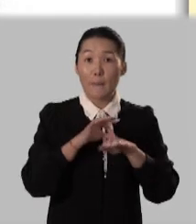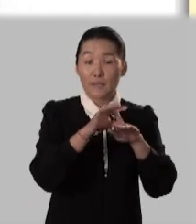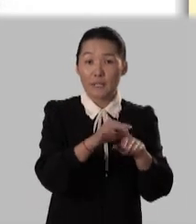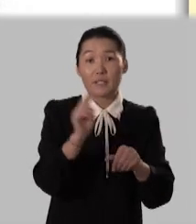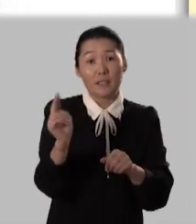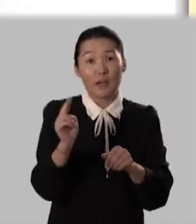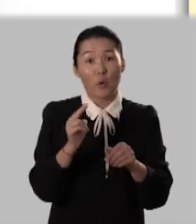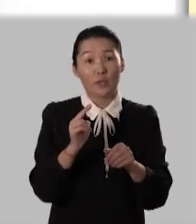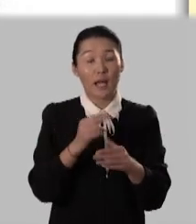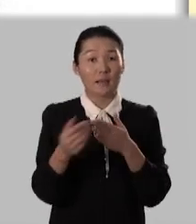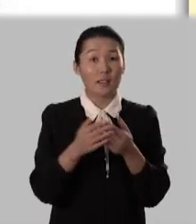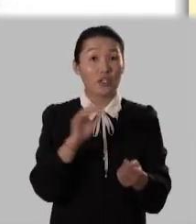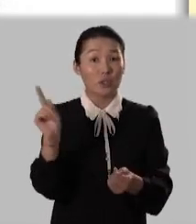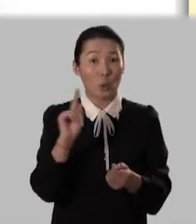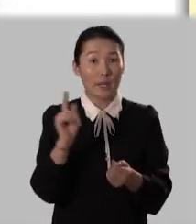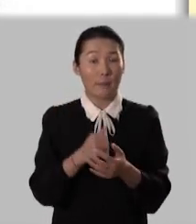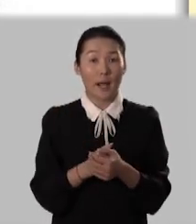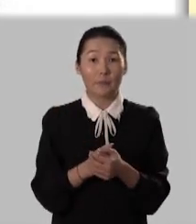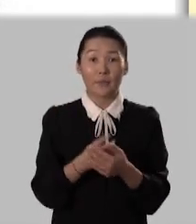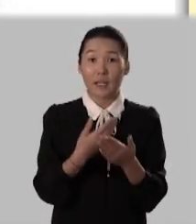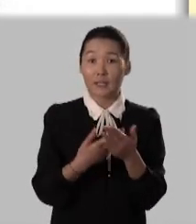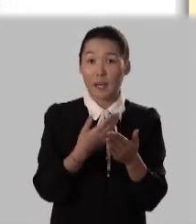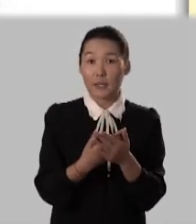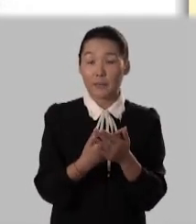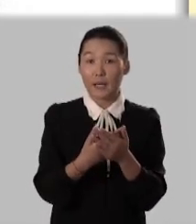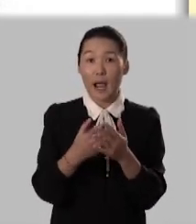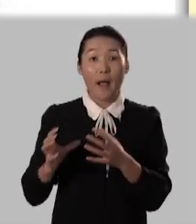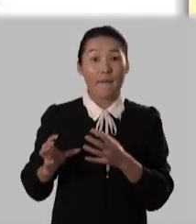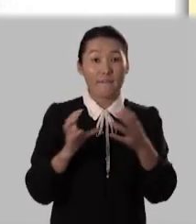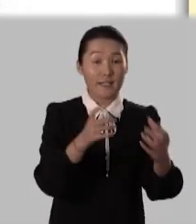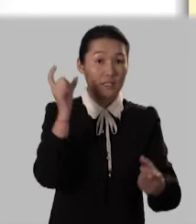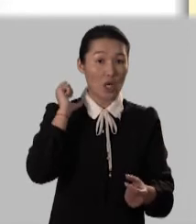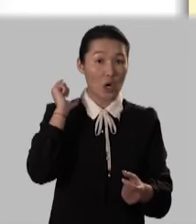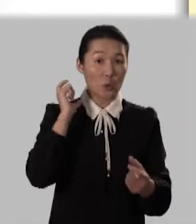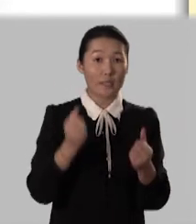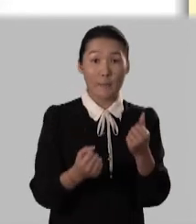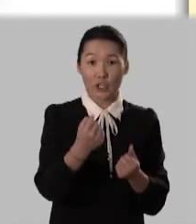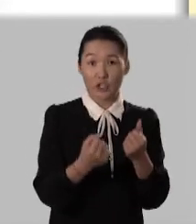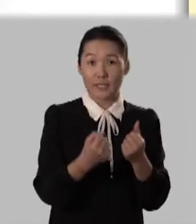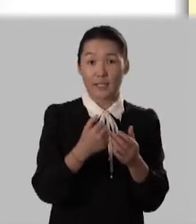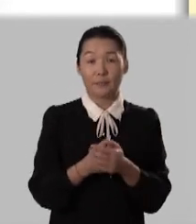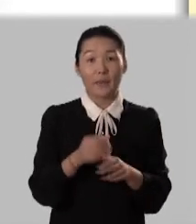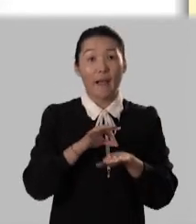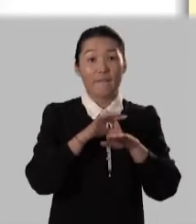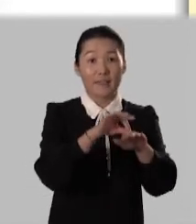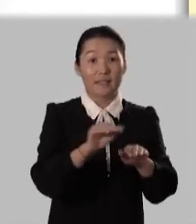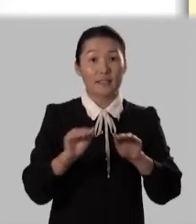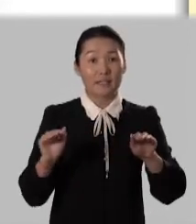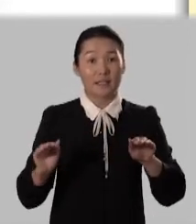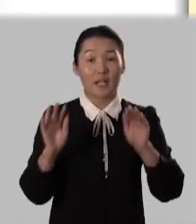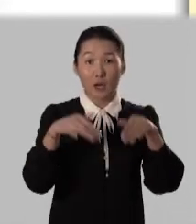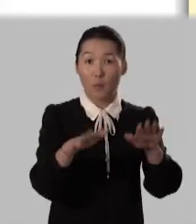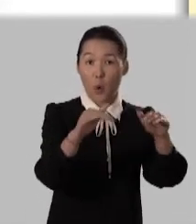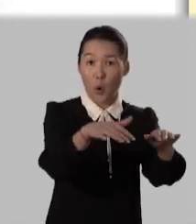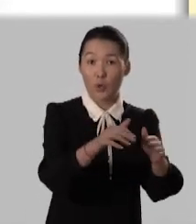с собой например везти груз на машине вести детей к морю везти с собой чемодан и